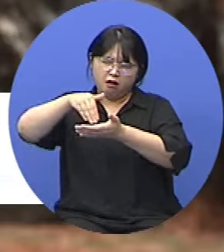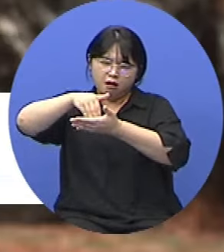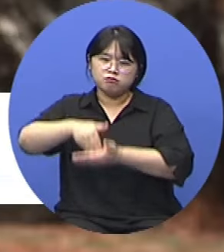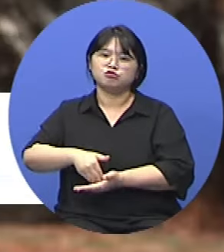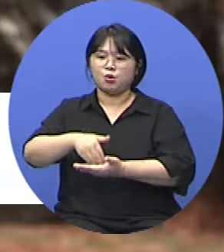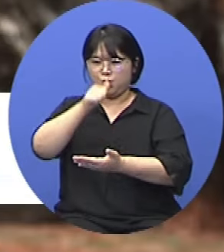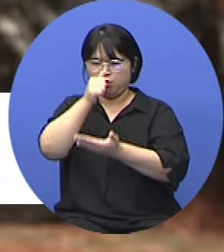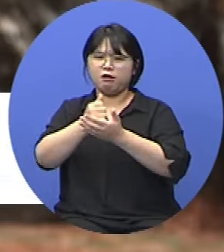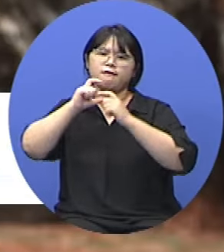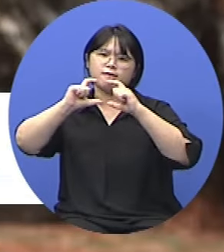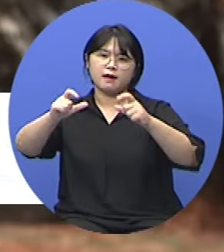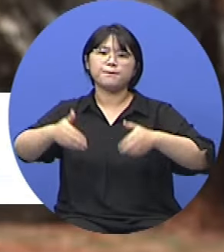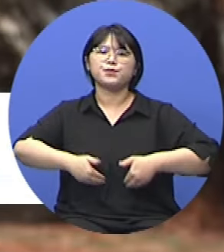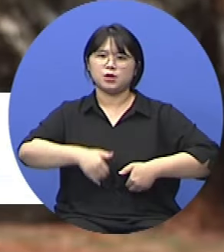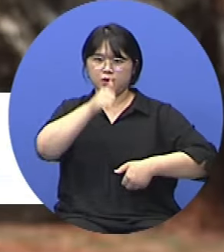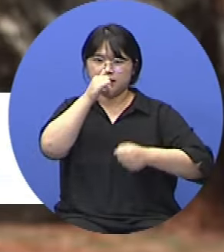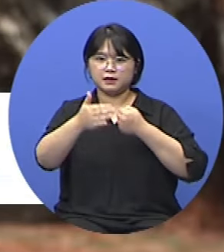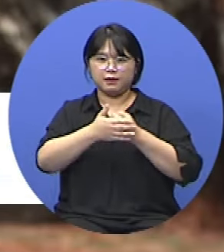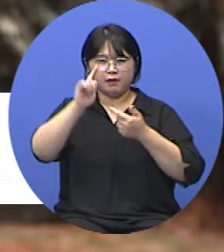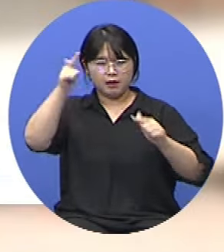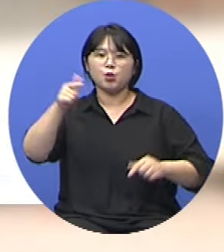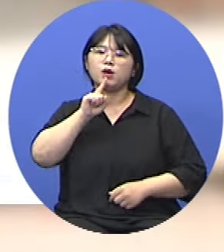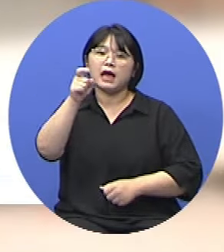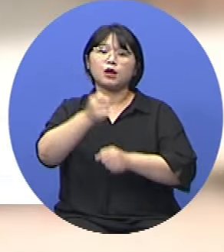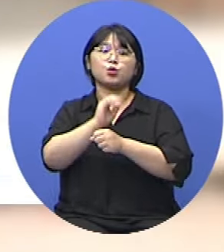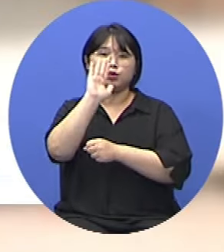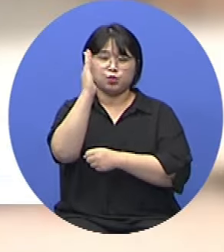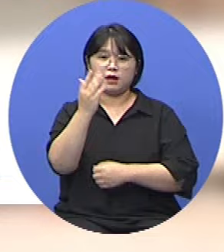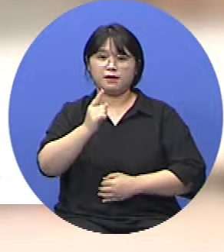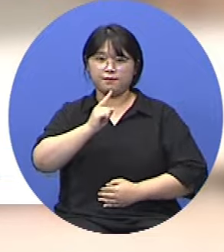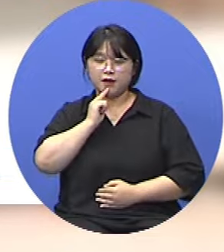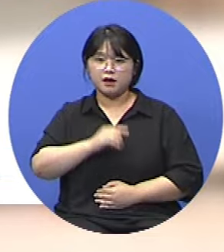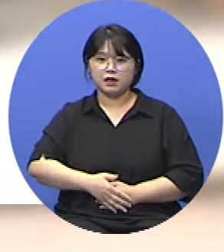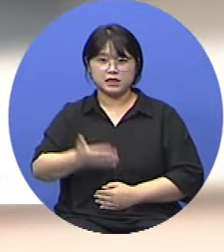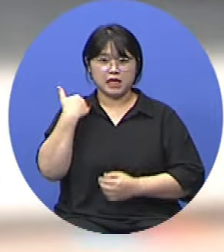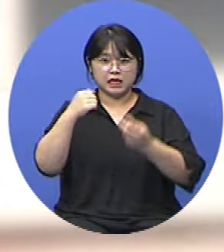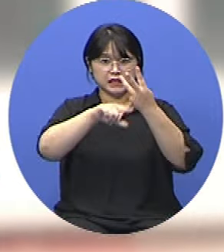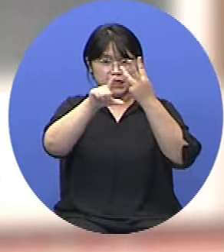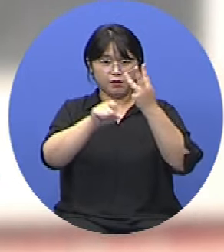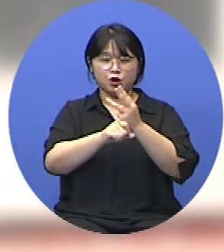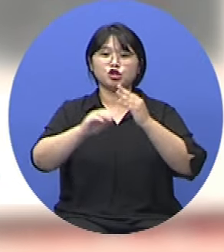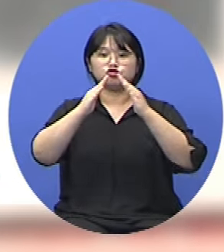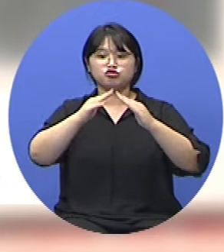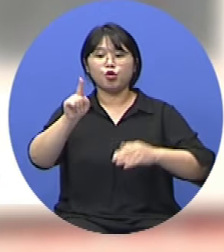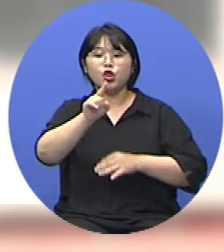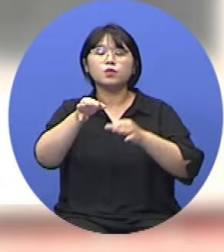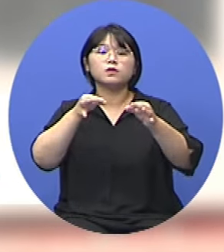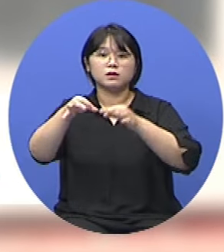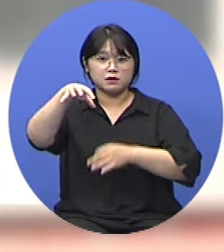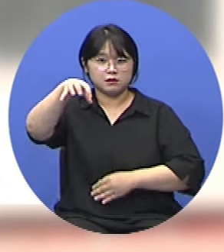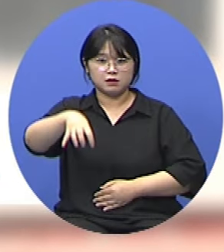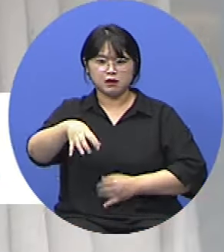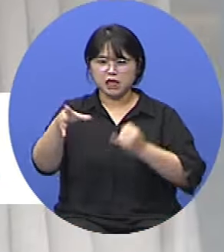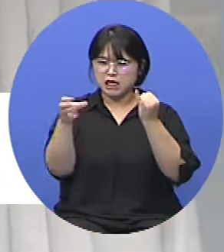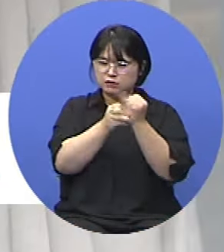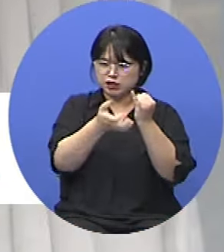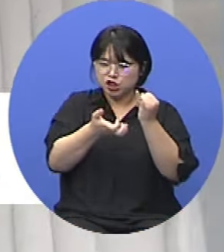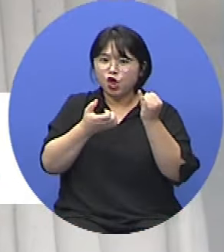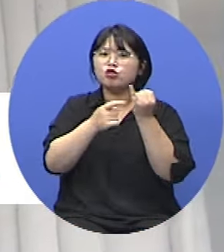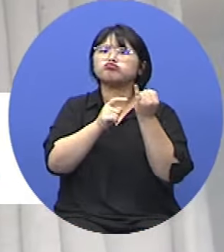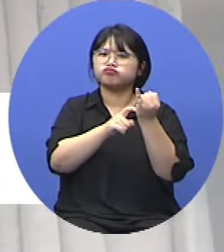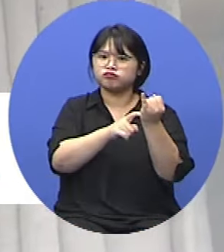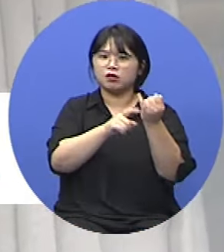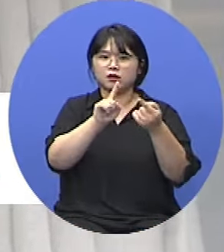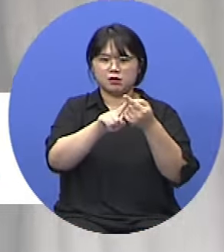선고해야 한다며 항소 이유를 밝혔습니다이 남성은 지난 3월 전주의 한 상가에서 임신한 전부인을